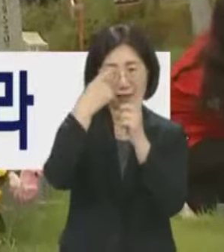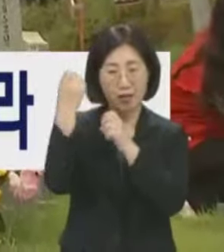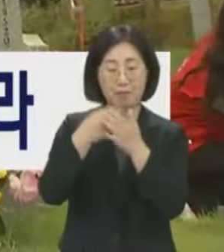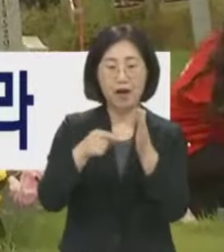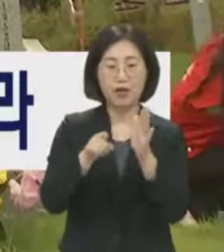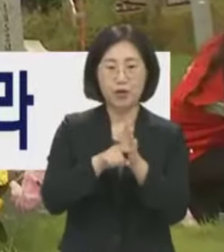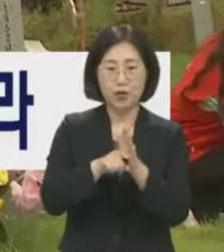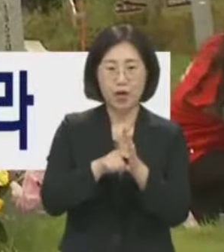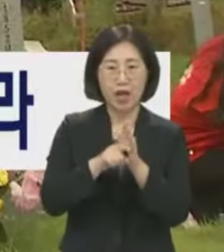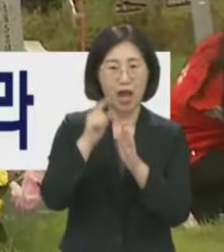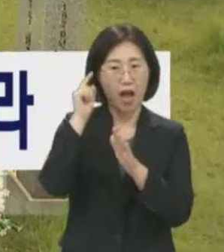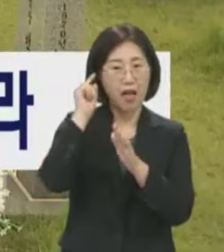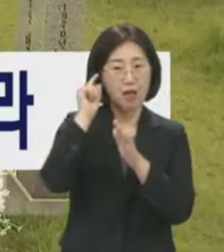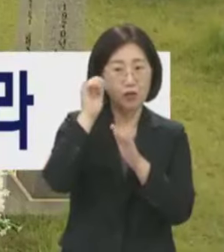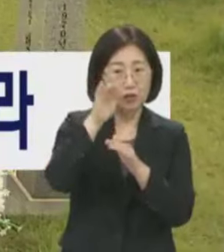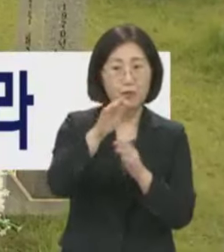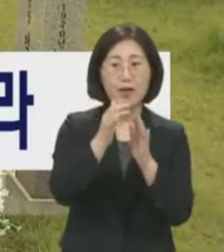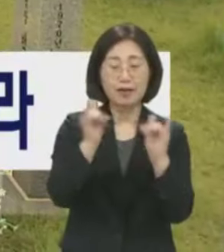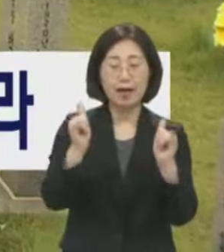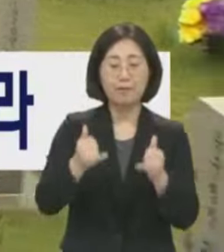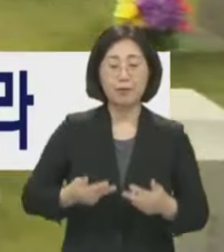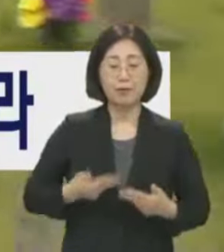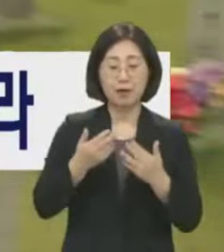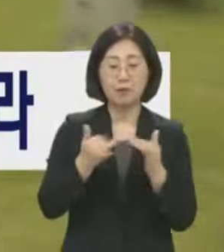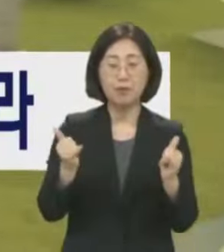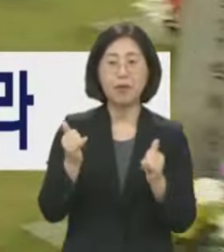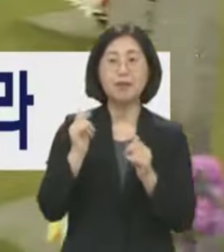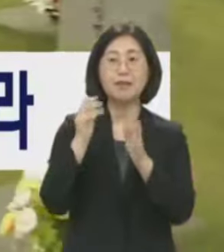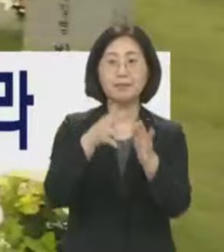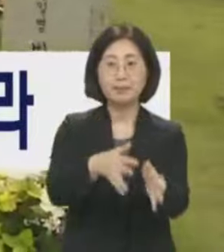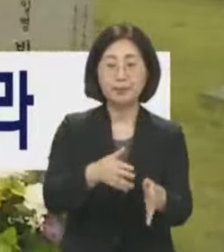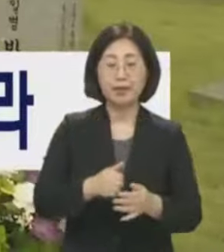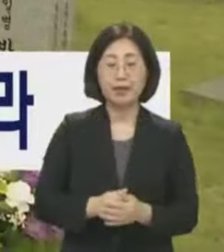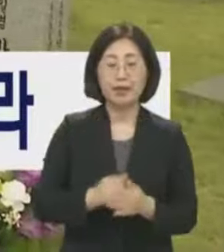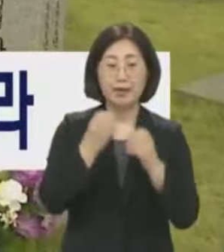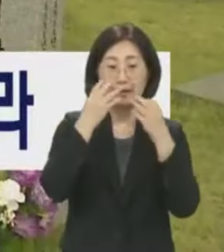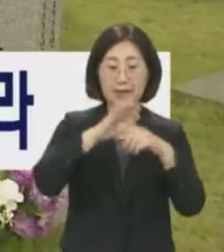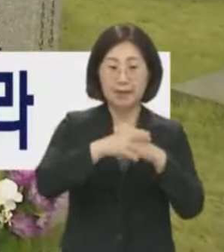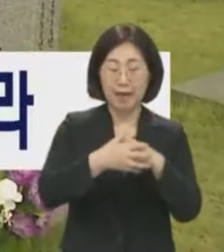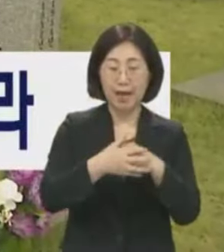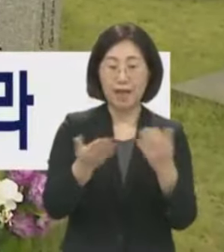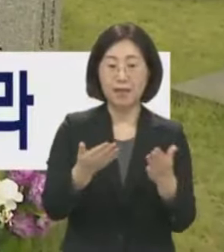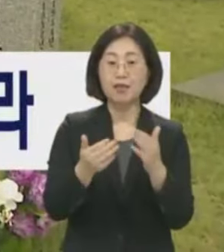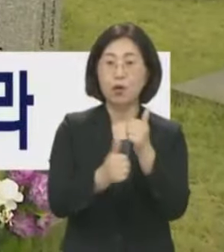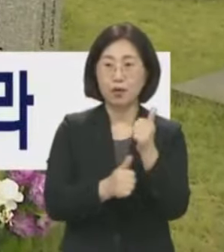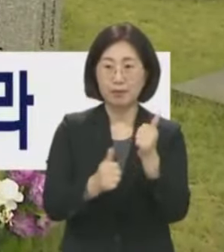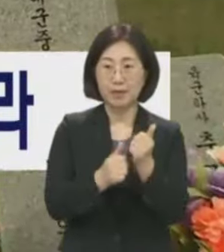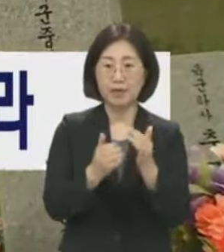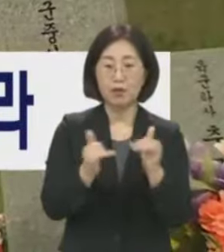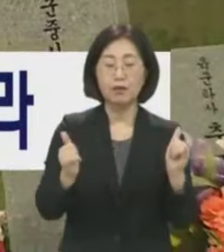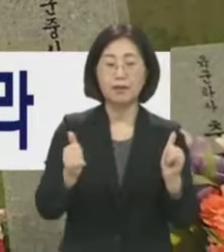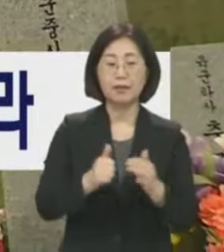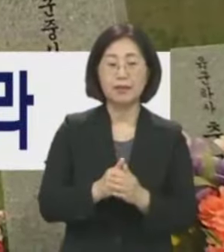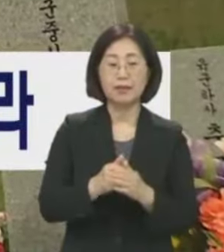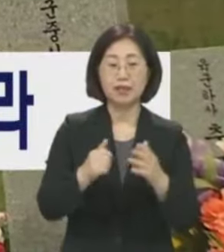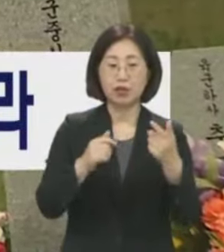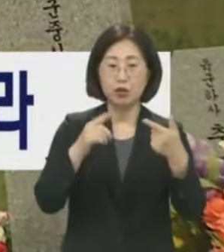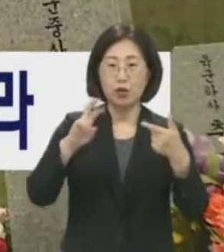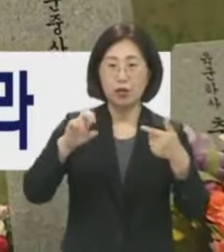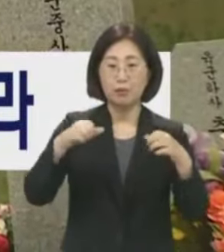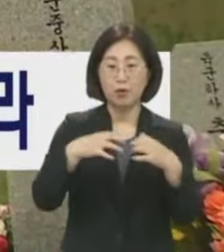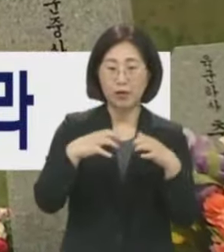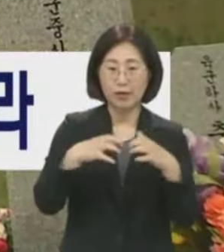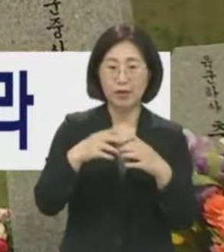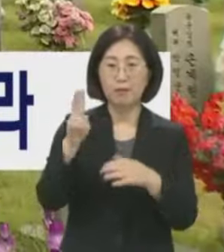추모객과 자원봉사자들의 발길이 이어졌습니다. 대전 신세계 소속 임직원들은 6.25 전쟁과 월남전 참전 용사